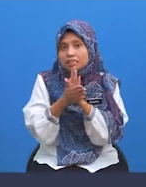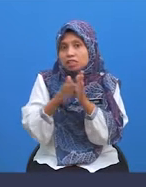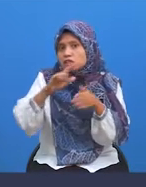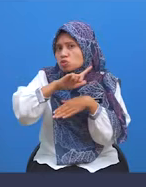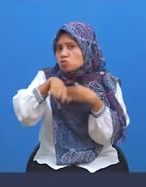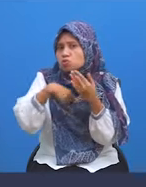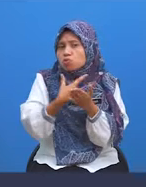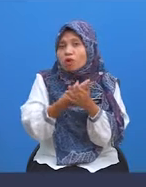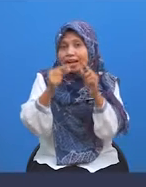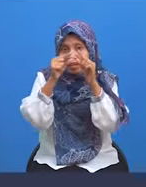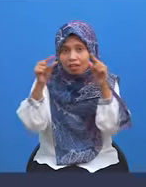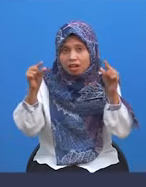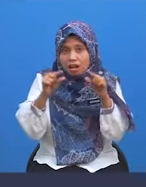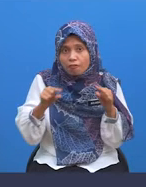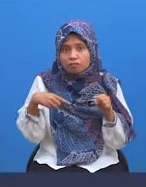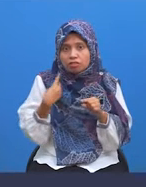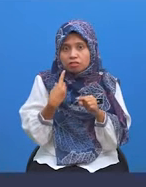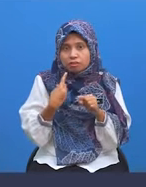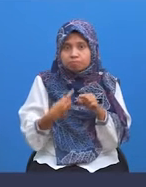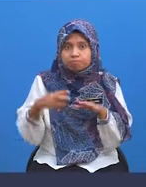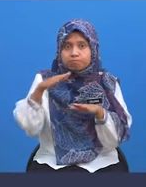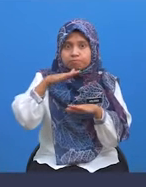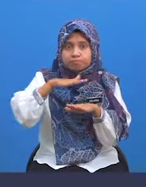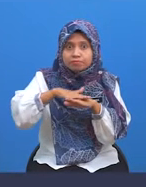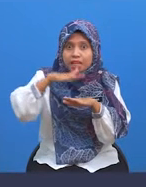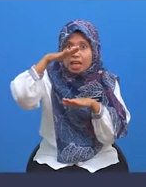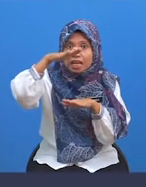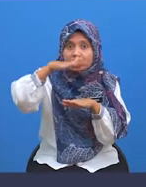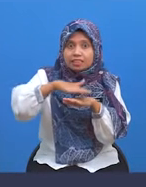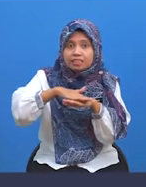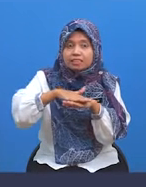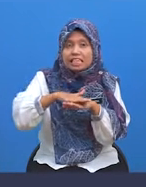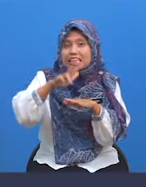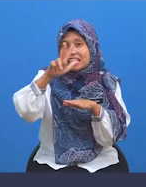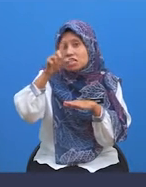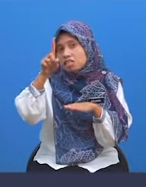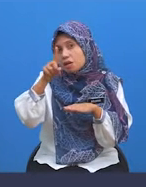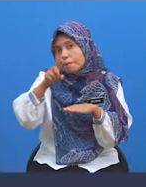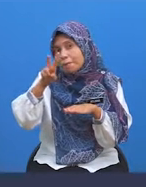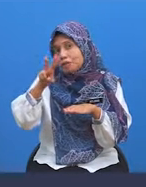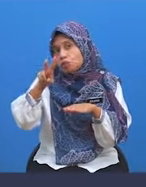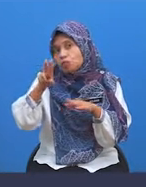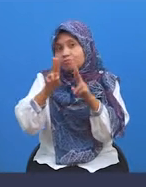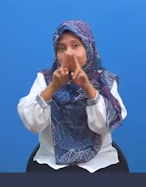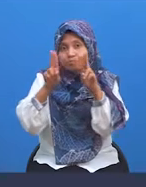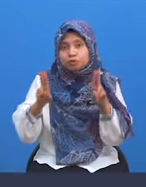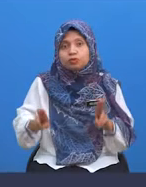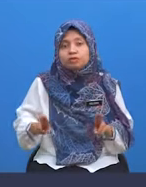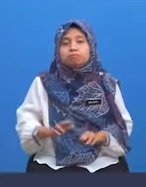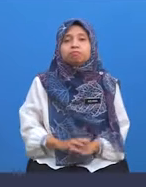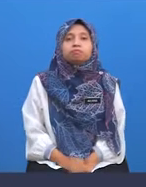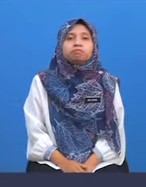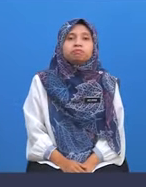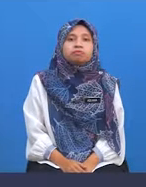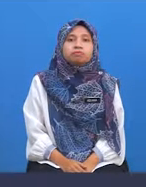ke atas sebanyak 3/2 unit. Adakah jawapan murid-murid sama seperti di paparan